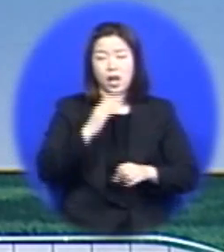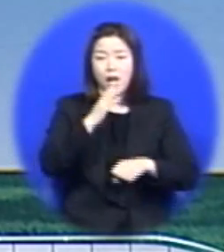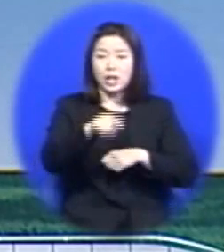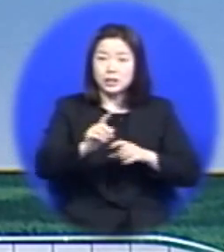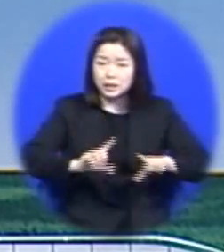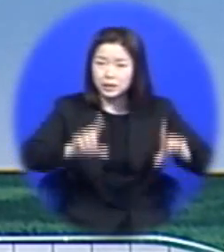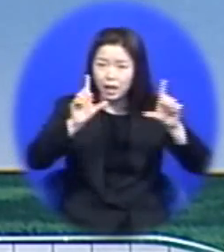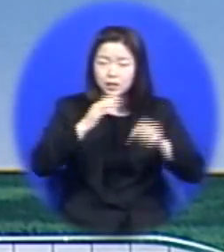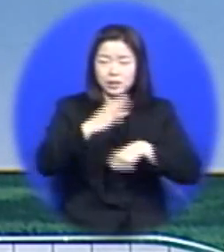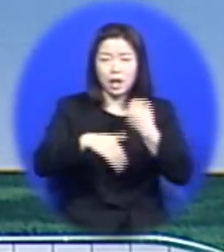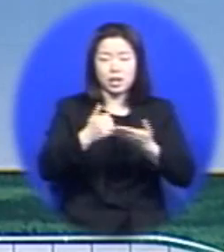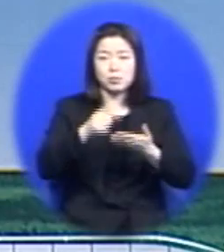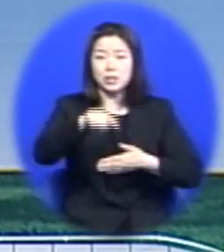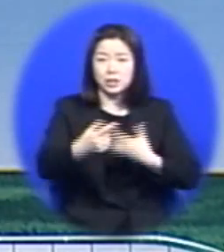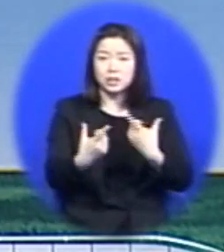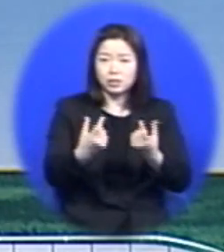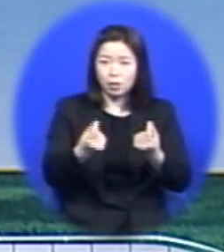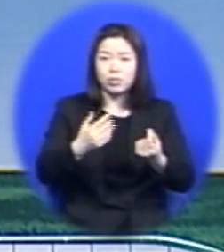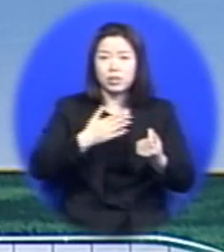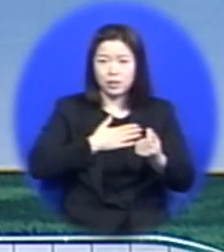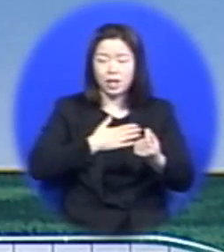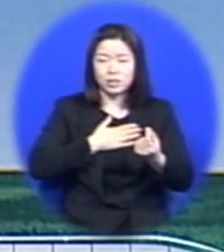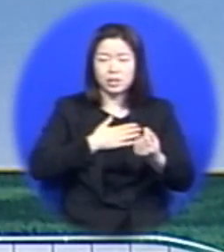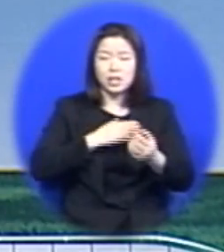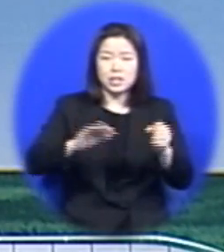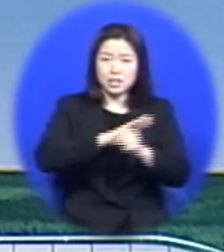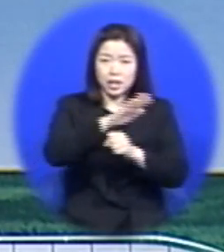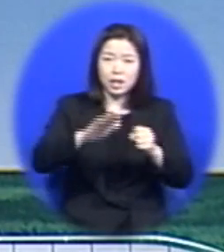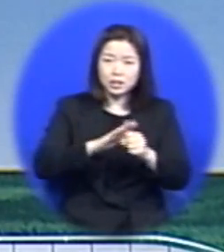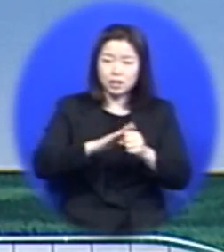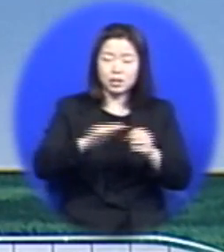하나님이 그런 나를 사랑하신다는 게 믿어지는 거예요.